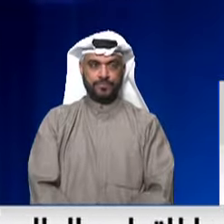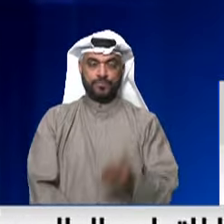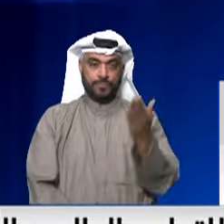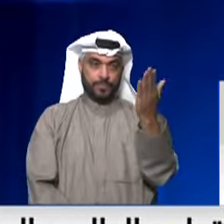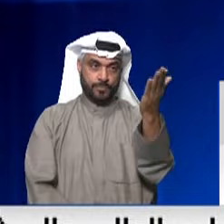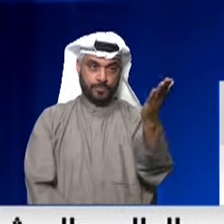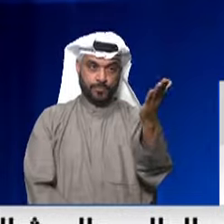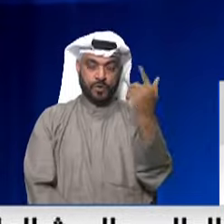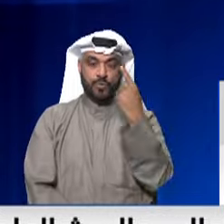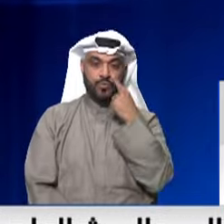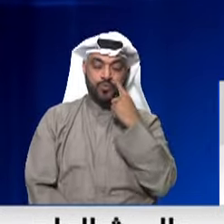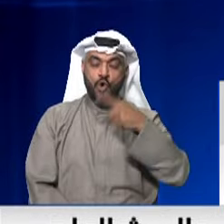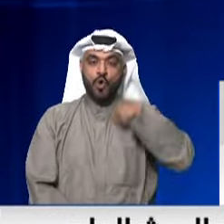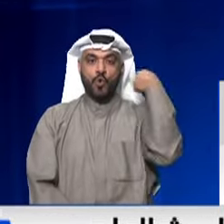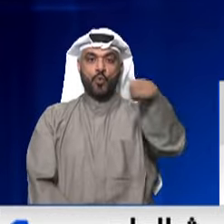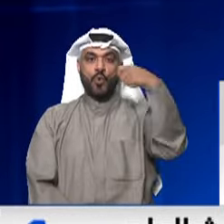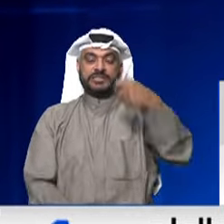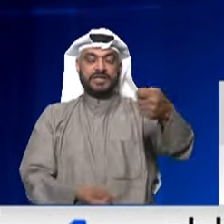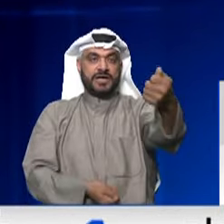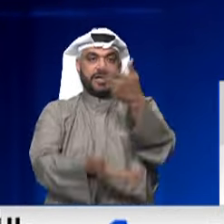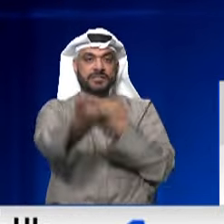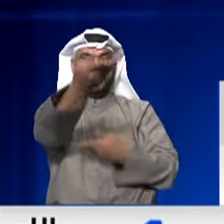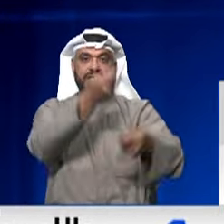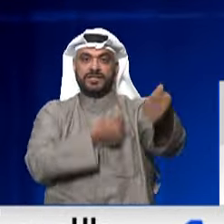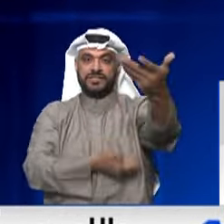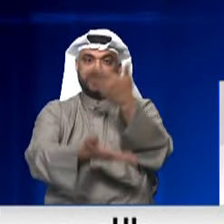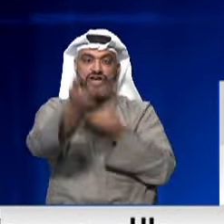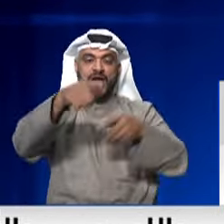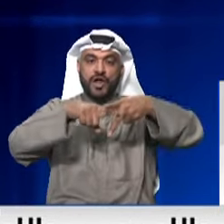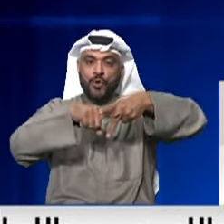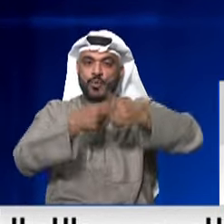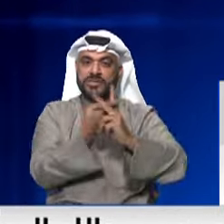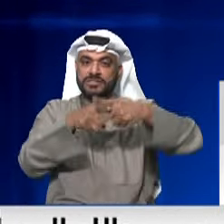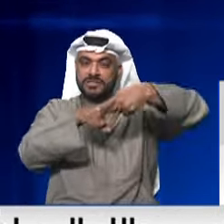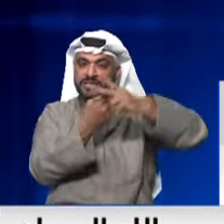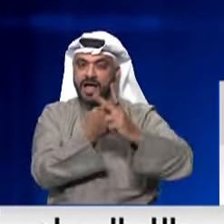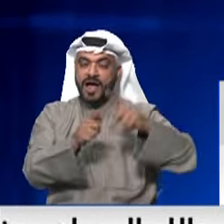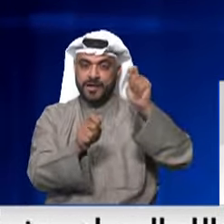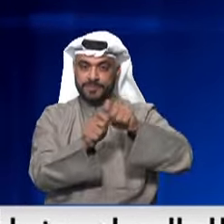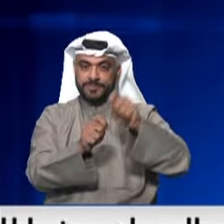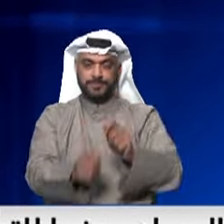عبد الله حمد عبد الله الجوعان وزيرا للتجارة والصناعة.